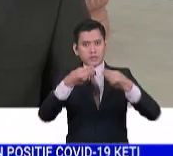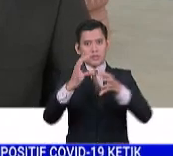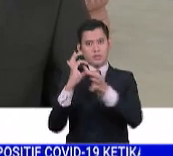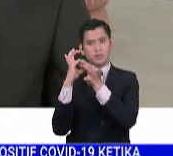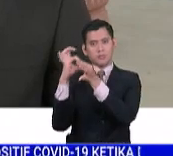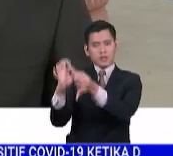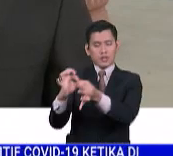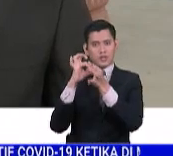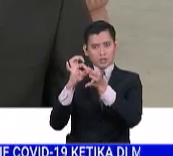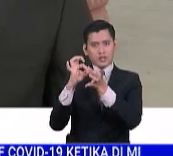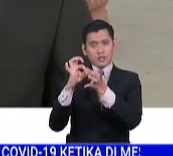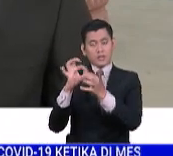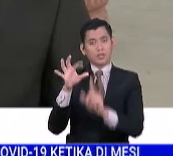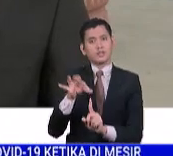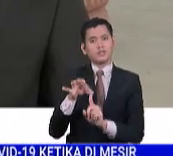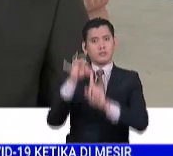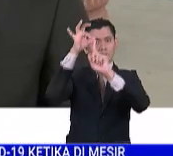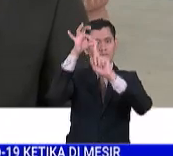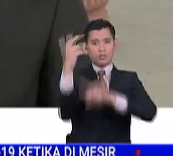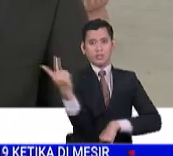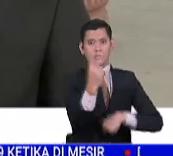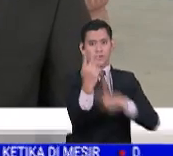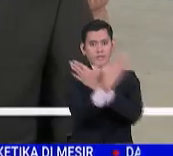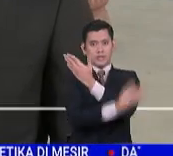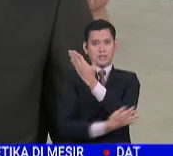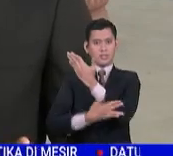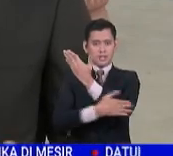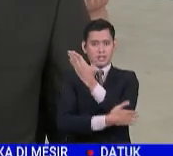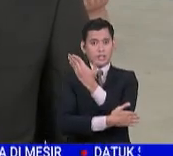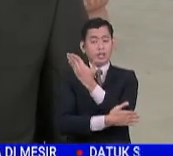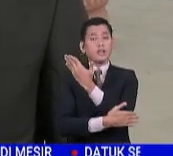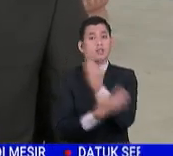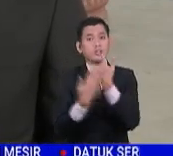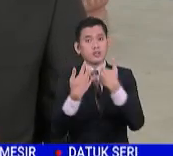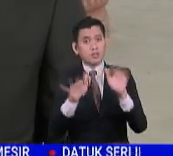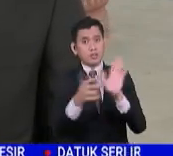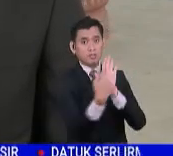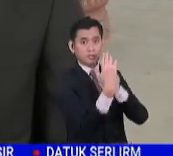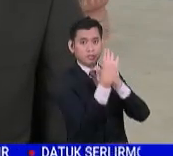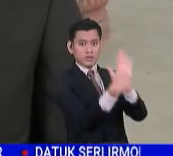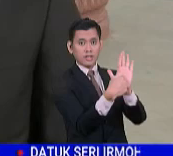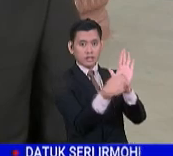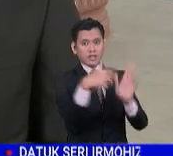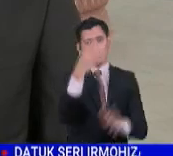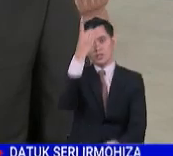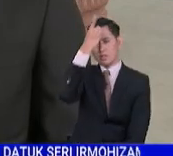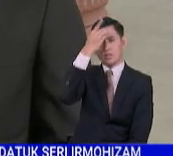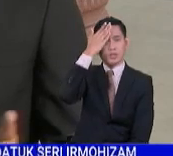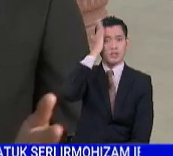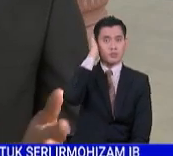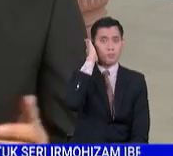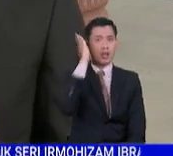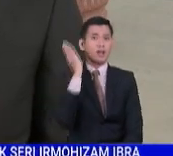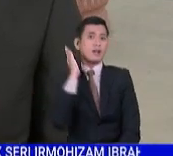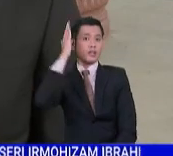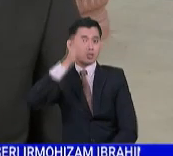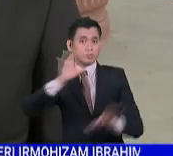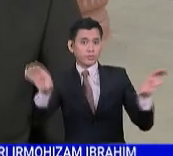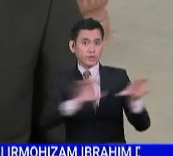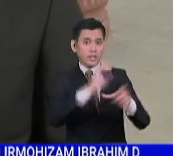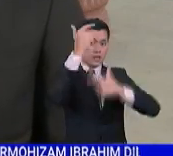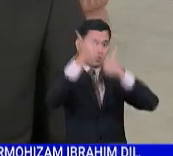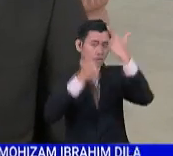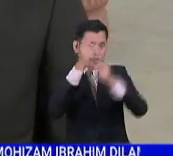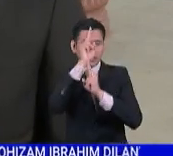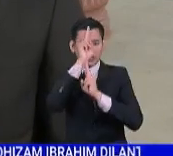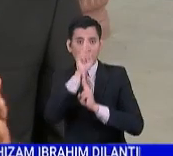lagi hubungan istimewa seada antara kedua-dua negara ini jelas dilihat apabila Datuk Seri Ismail Sabri juga dijadwal mengadakan kunjungan